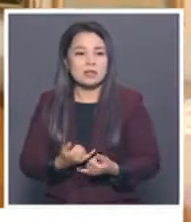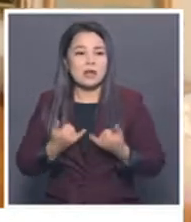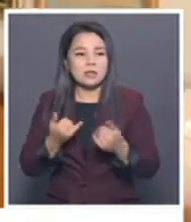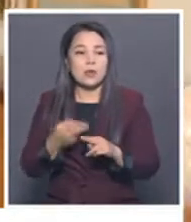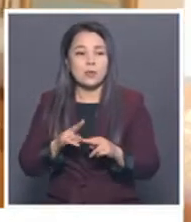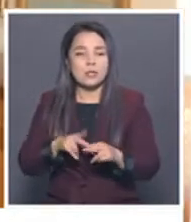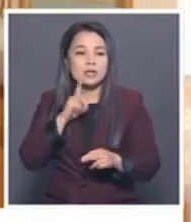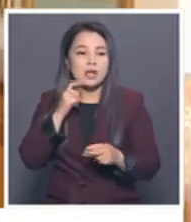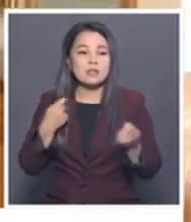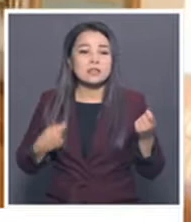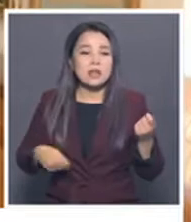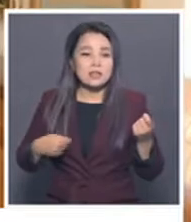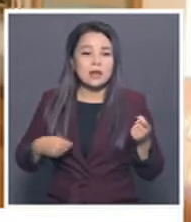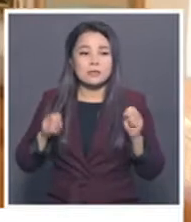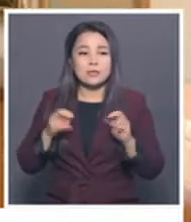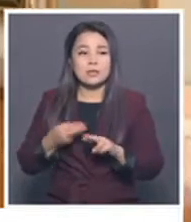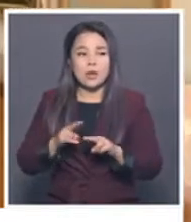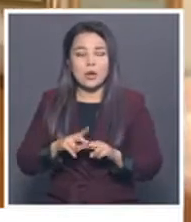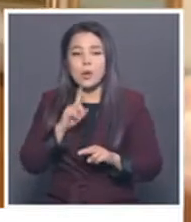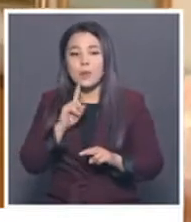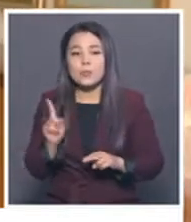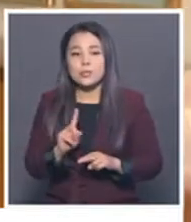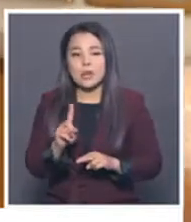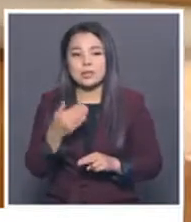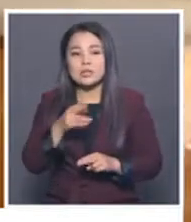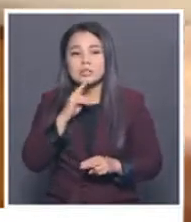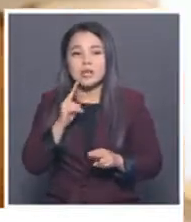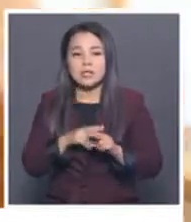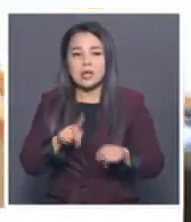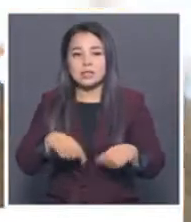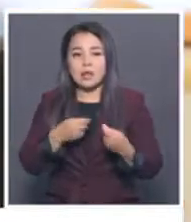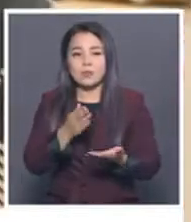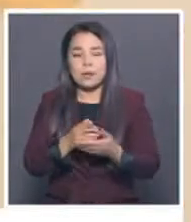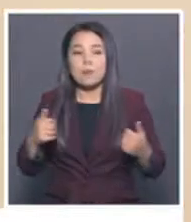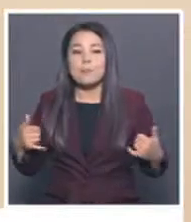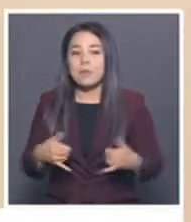Ал мынау жас кезінде ұстанған мандалинасын осы музейге оның қарындасы өткізсе,